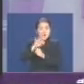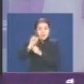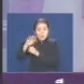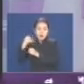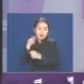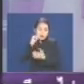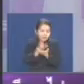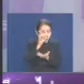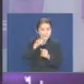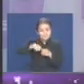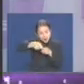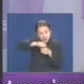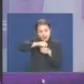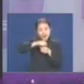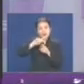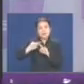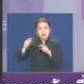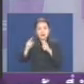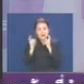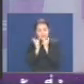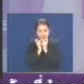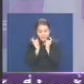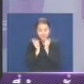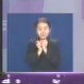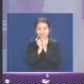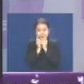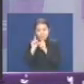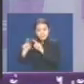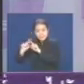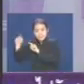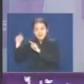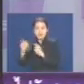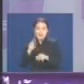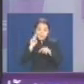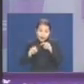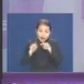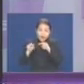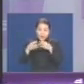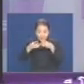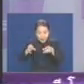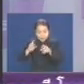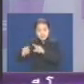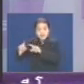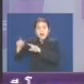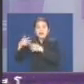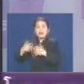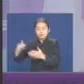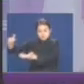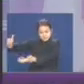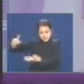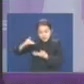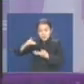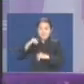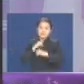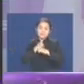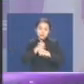ลากระป๋องบะหมี่บะหมี่กึ่งสำเร็จรูปนะคะรวมถึงไข่ไก่ซึ่งล่าสุดนั้นทางห้างค้าปลีกก็มีการสั่งนำเข้ามาเพื่อที่จ